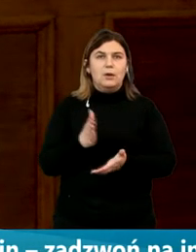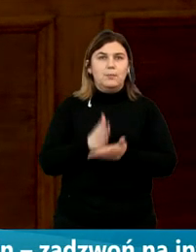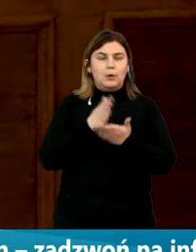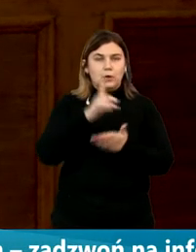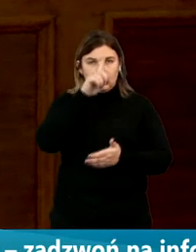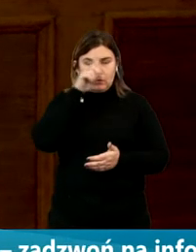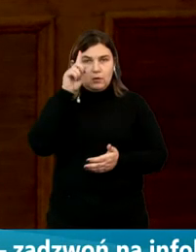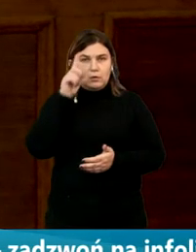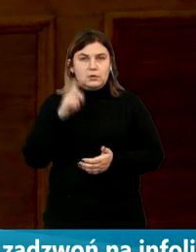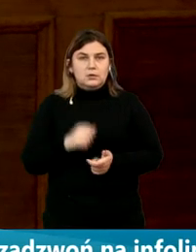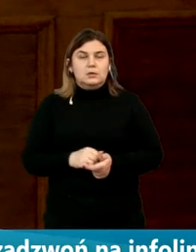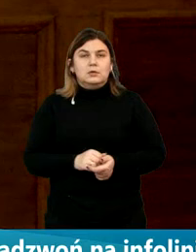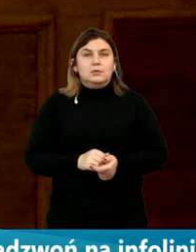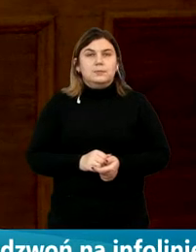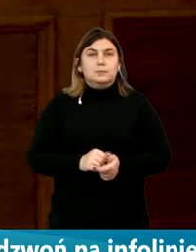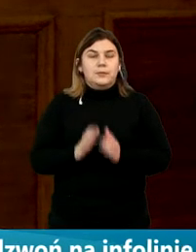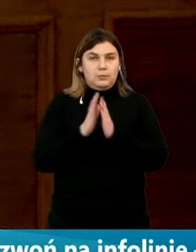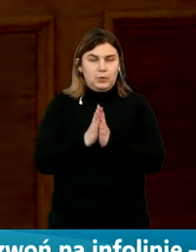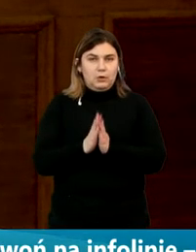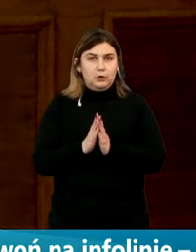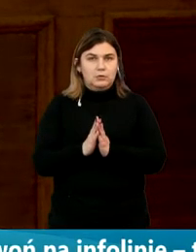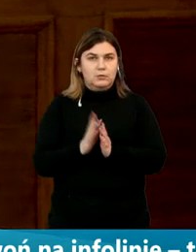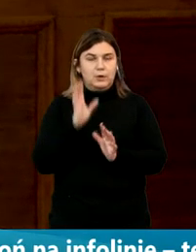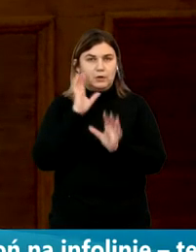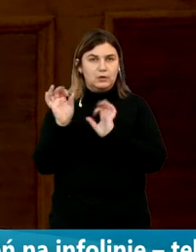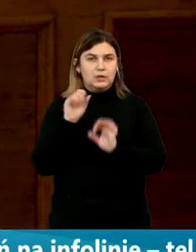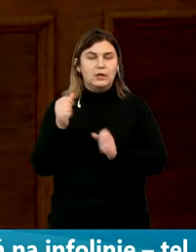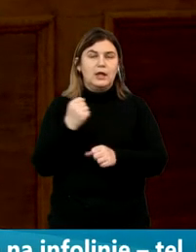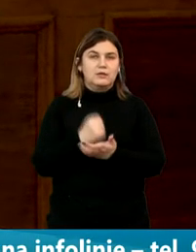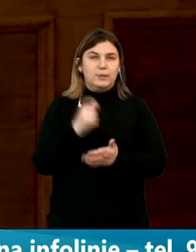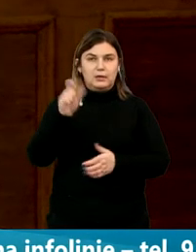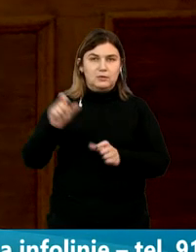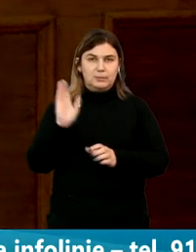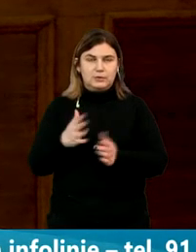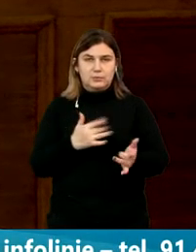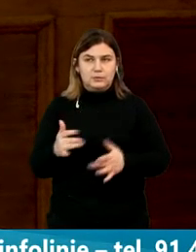więc prosimy o takie sygnały i te sprawy indywidualnie będziemy załatwiać.